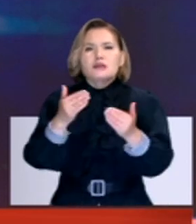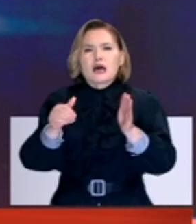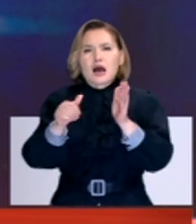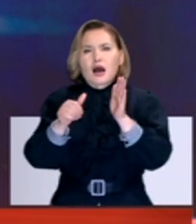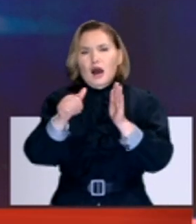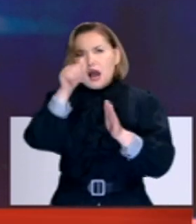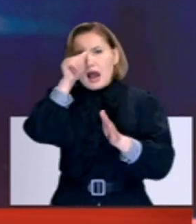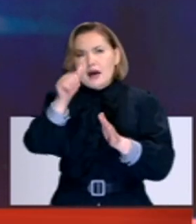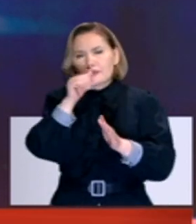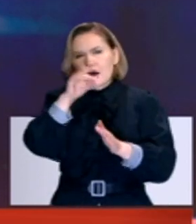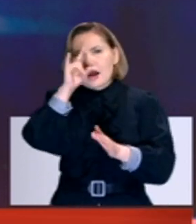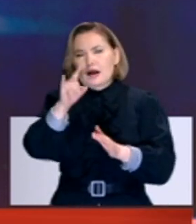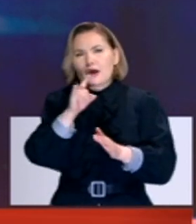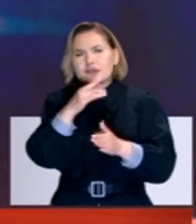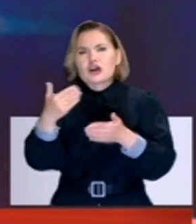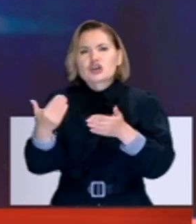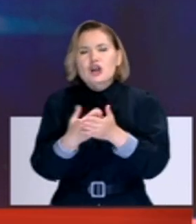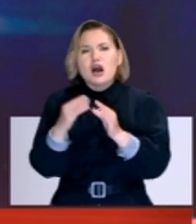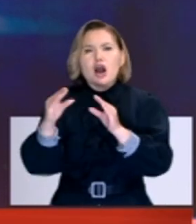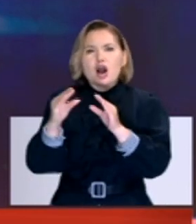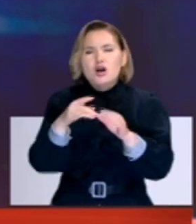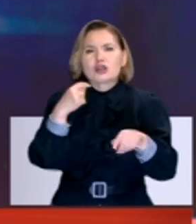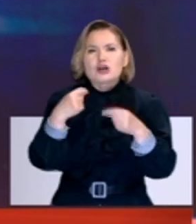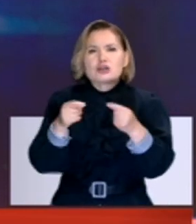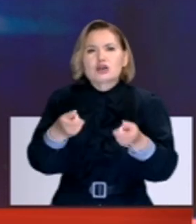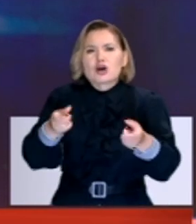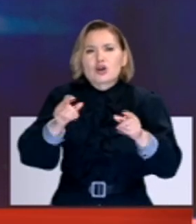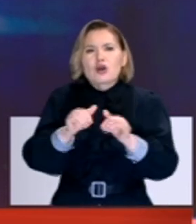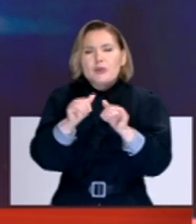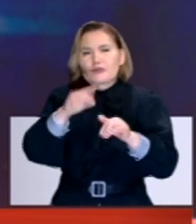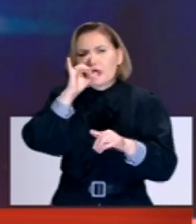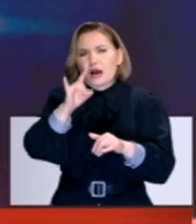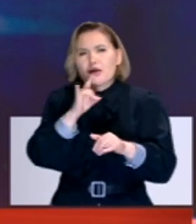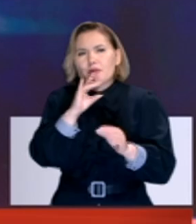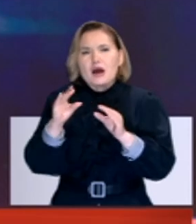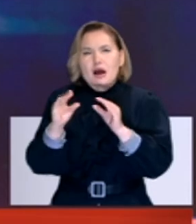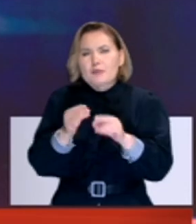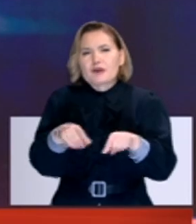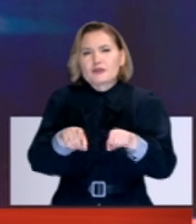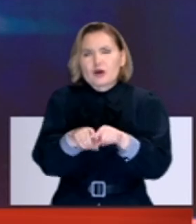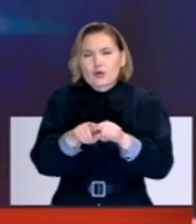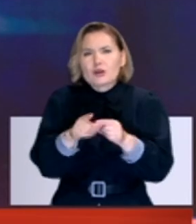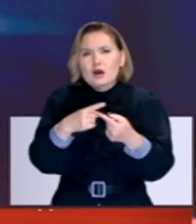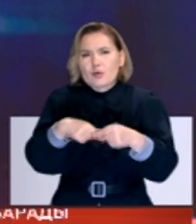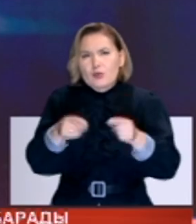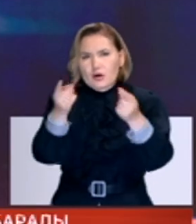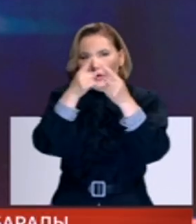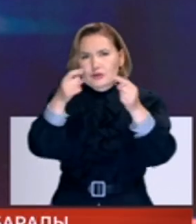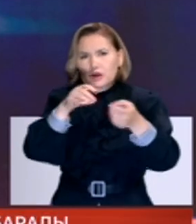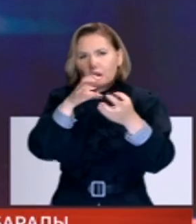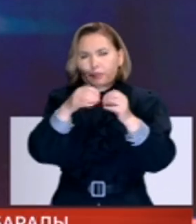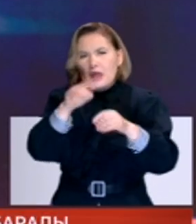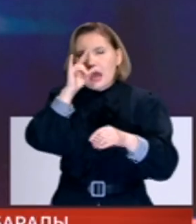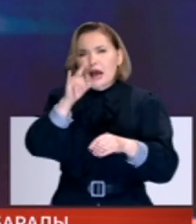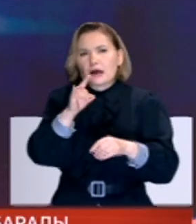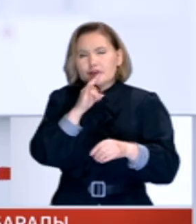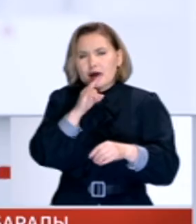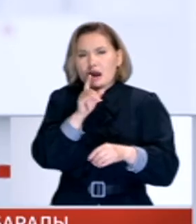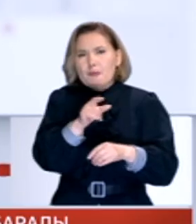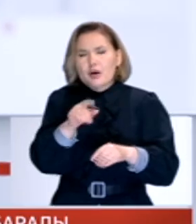Соңғы айда елімізде жаңа көлік сатылымы күрт өсті. Қазақстан автокөлік одағы осындай статистика жариялады.